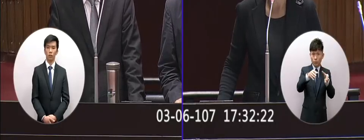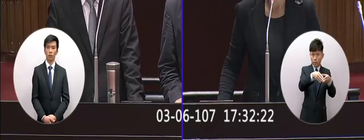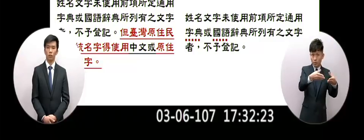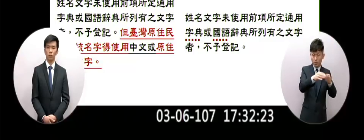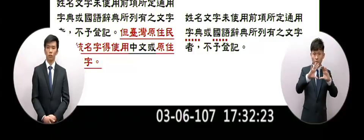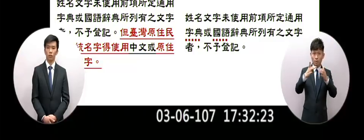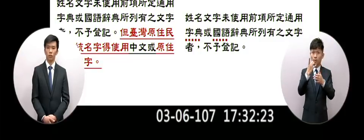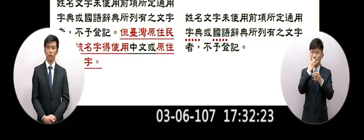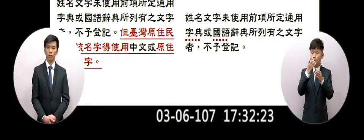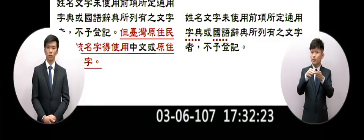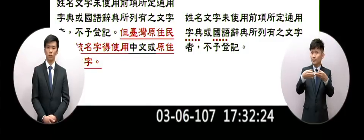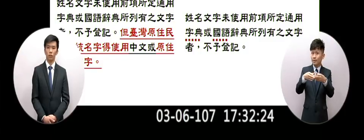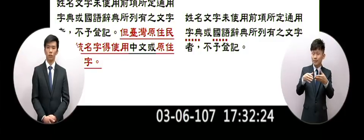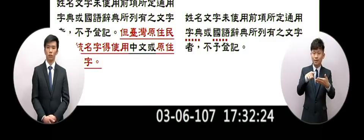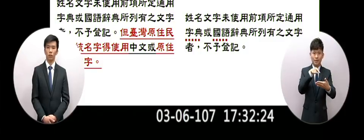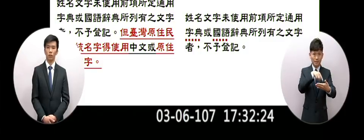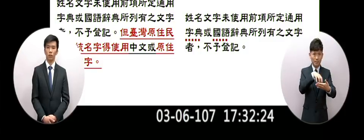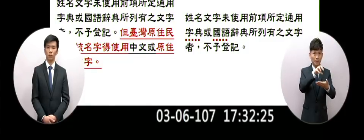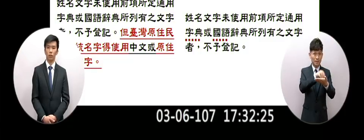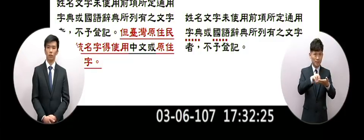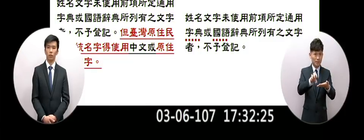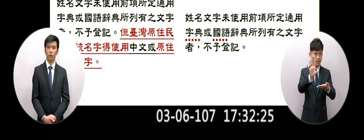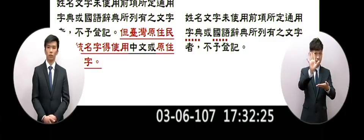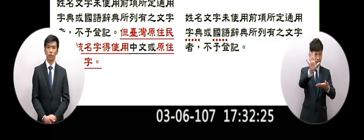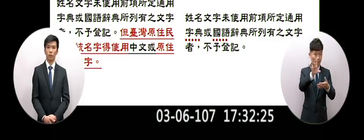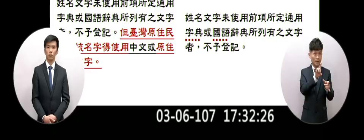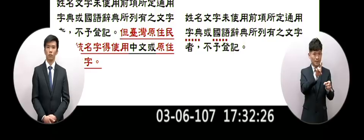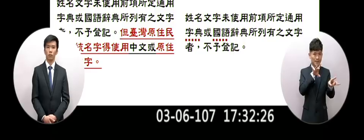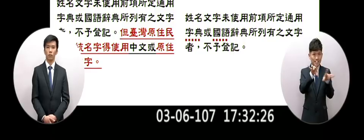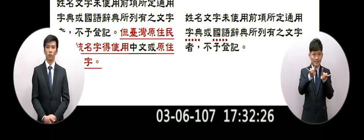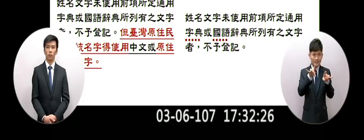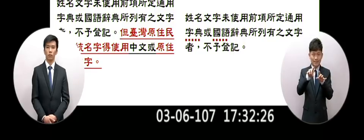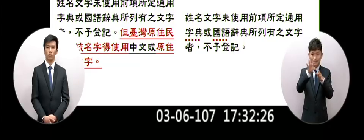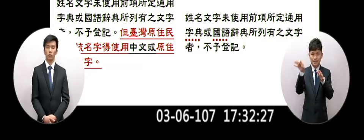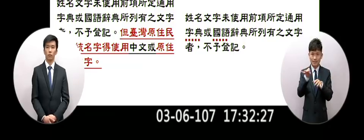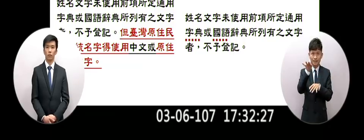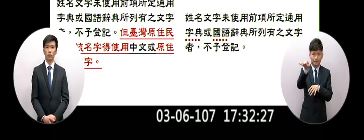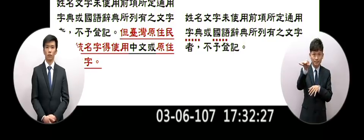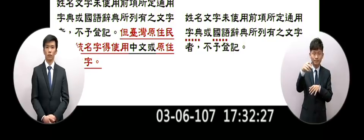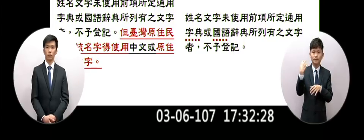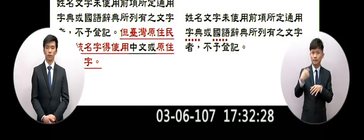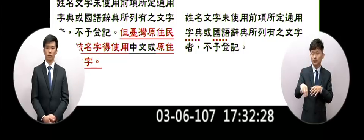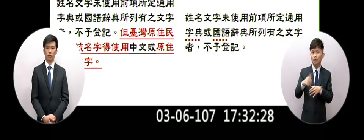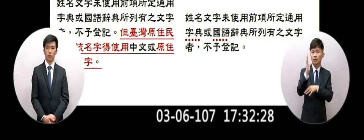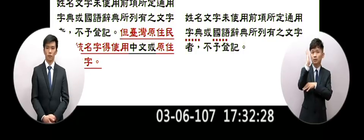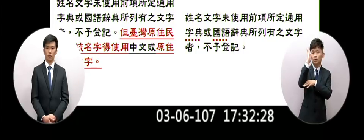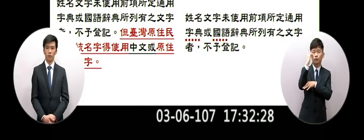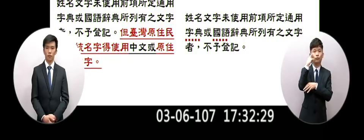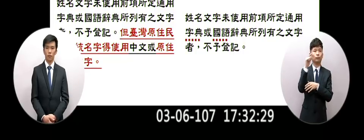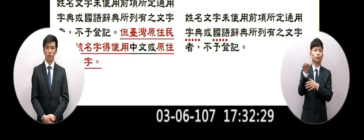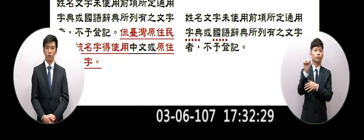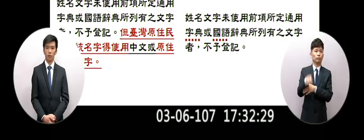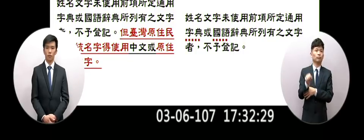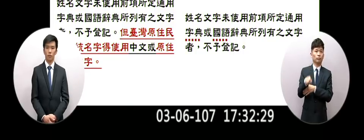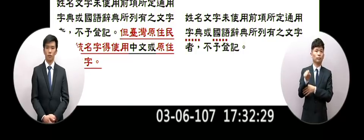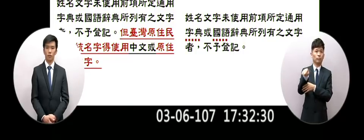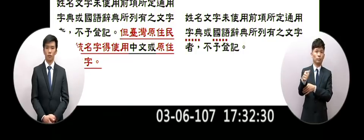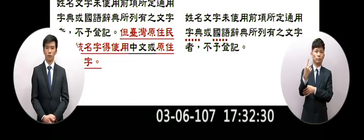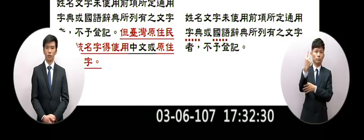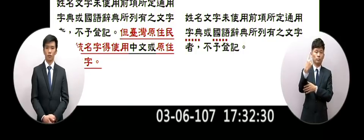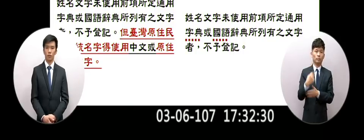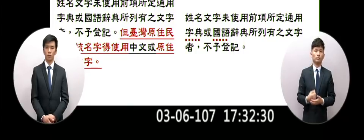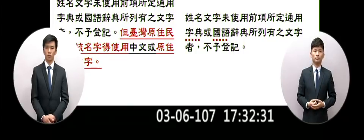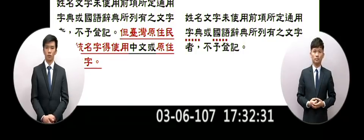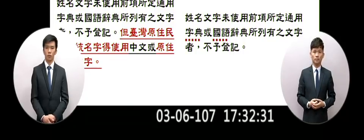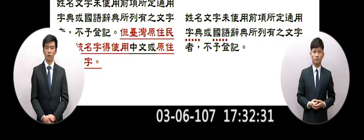语词典里面有的字才可以来登录，而且我们的政府只认这些国语词典里面